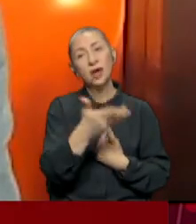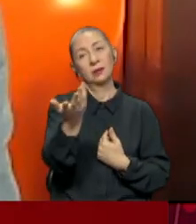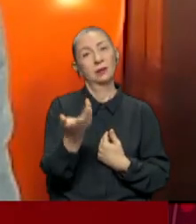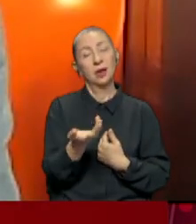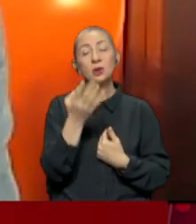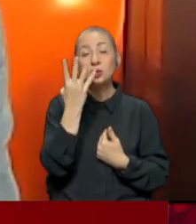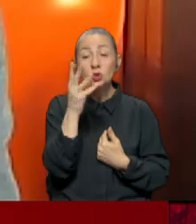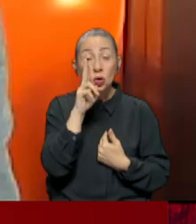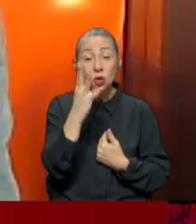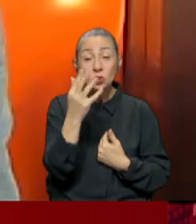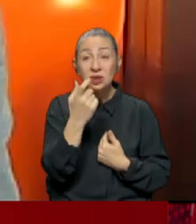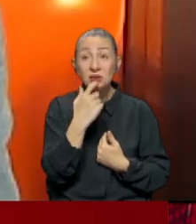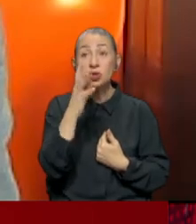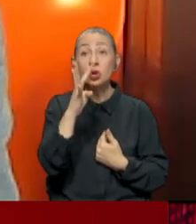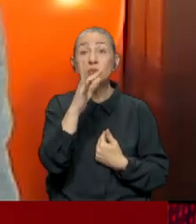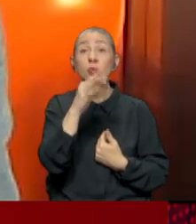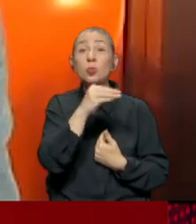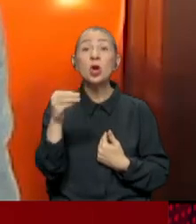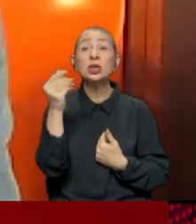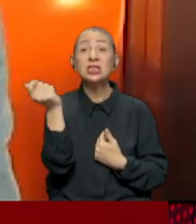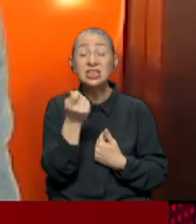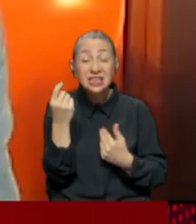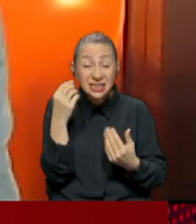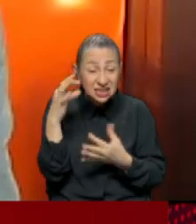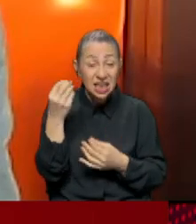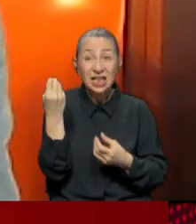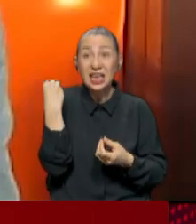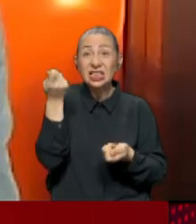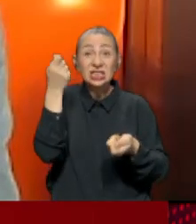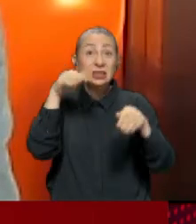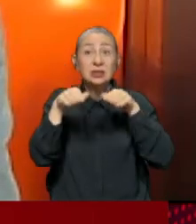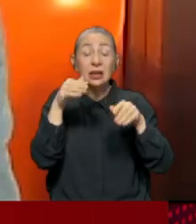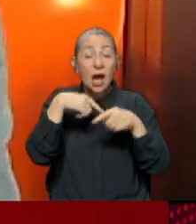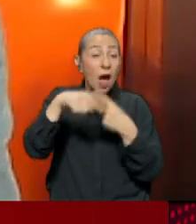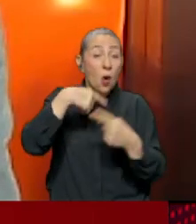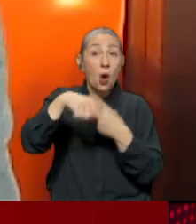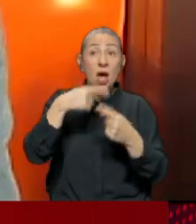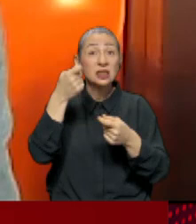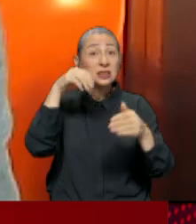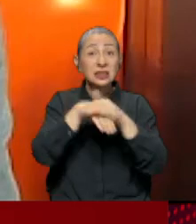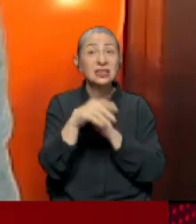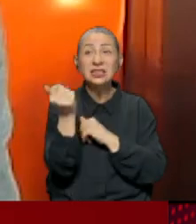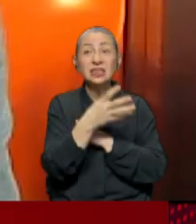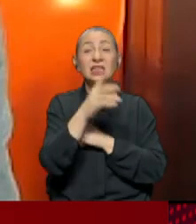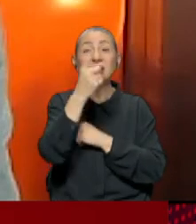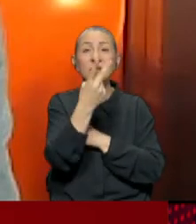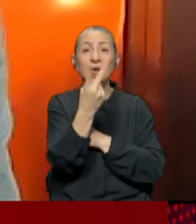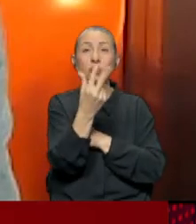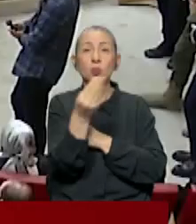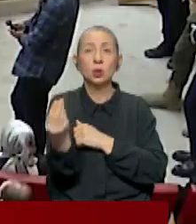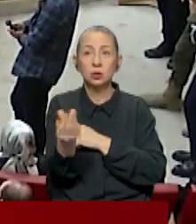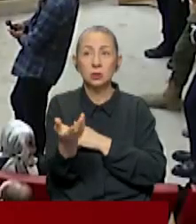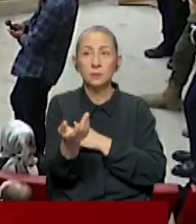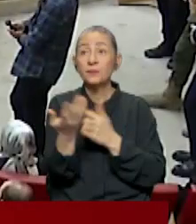olur. Son 4,5 yılda 4,5 milyon kişi yeni istihdam piyasasına girmiş. İstihdam edebildiklerimizin sayısı sadece 2,5